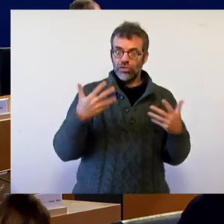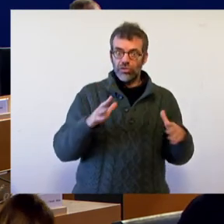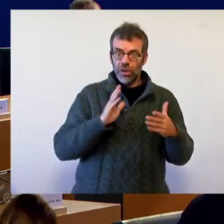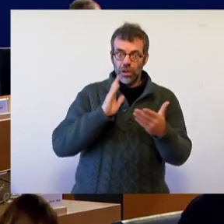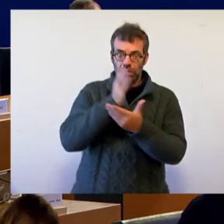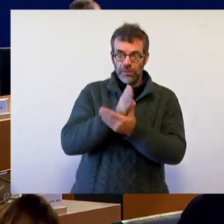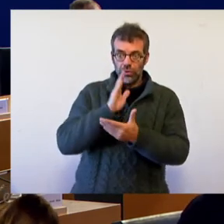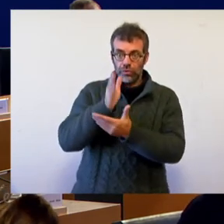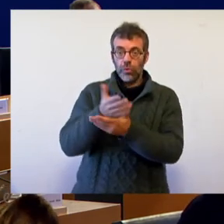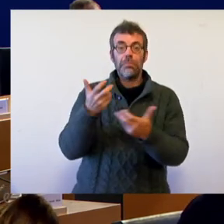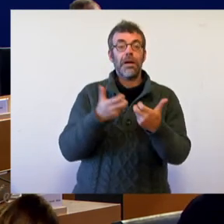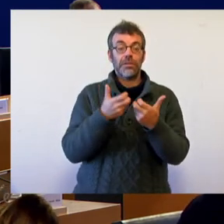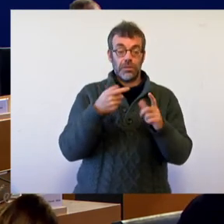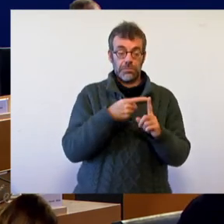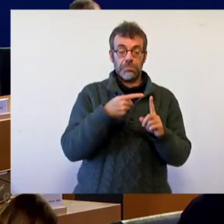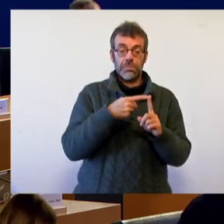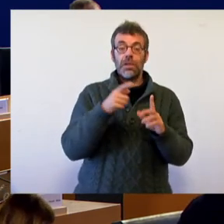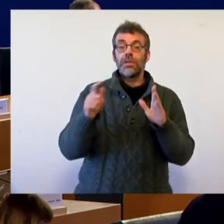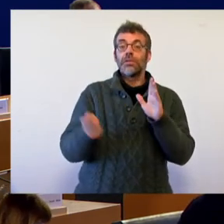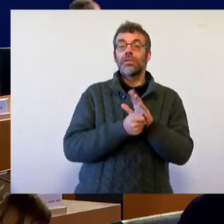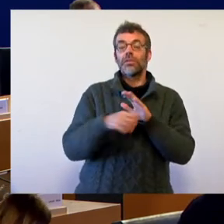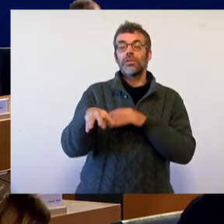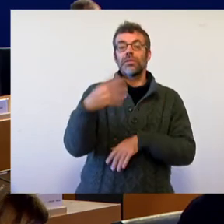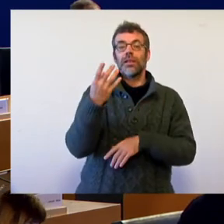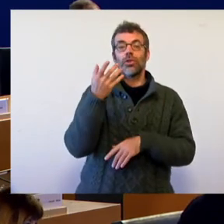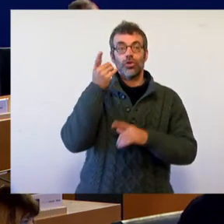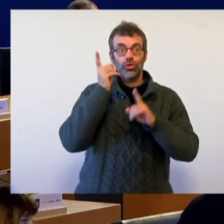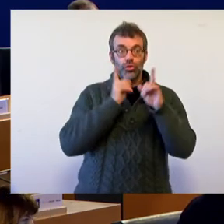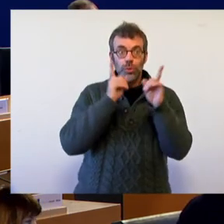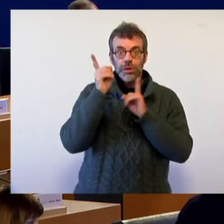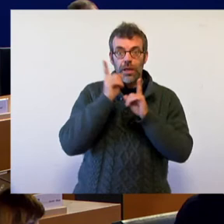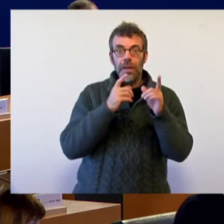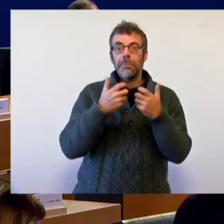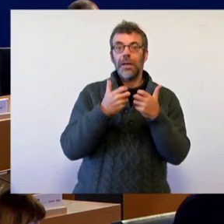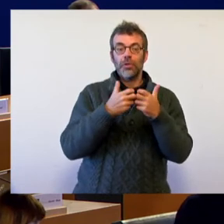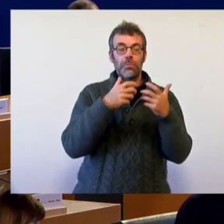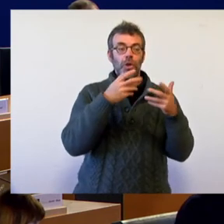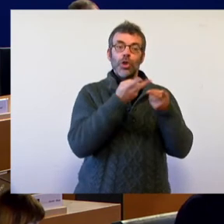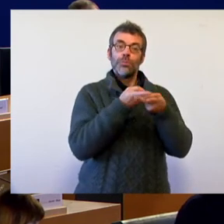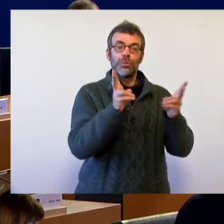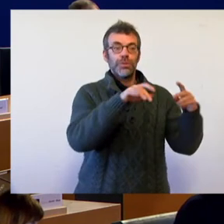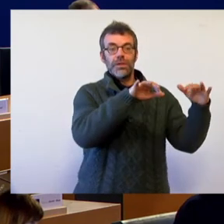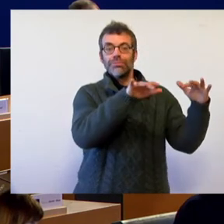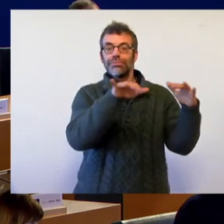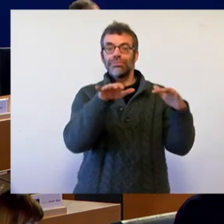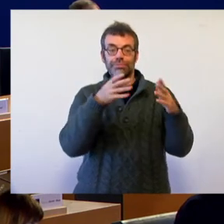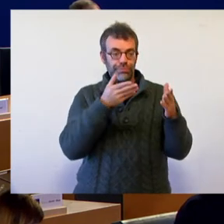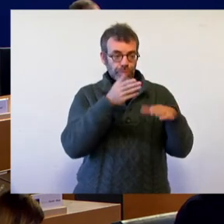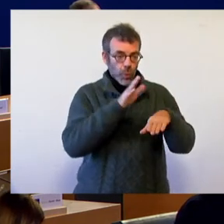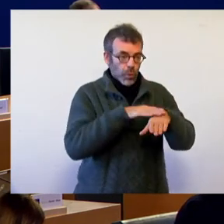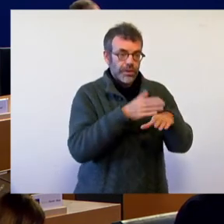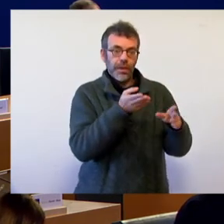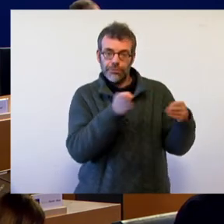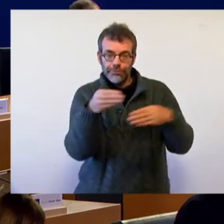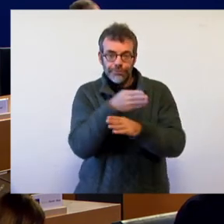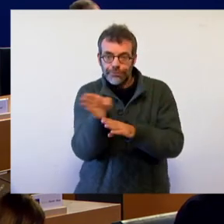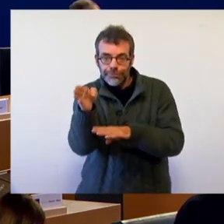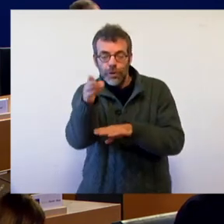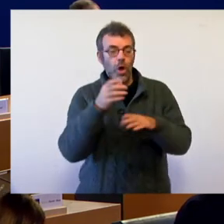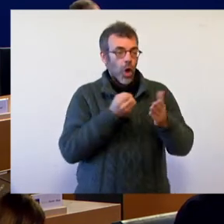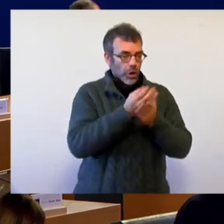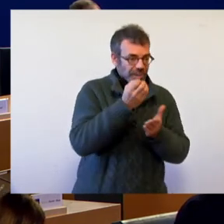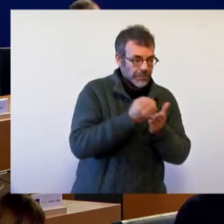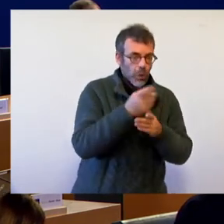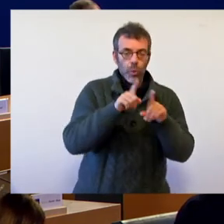Ils ont servi le 14 juillet pour orienter le public et les renseigner. Ils ont servi lors de l'Antigone des